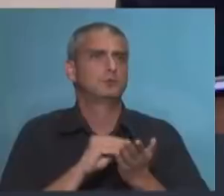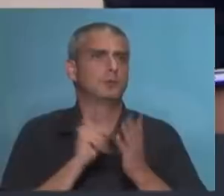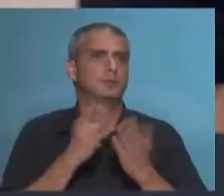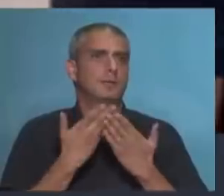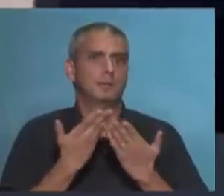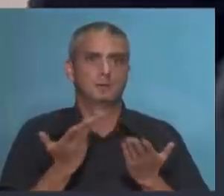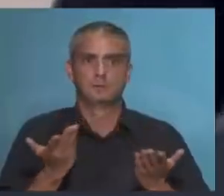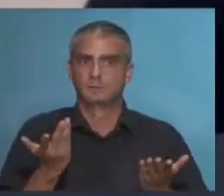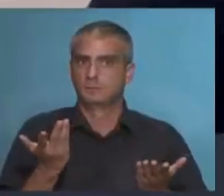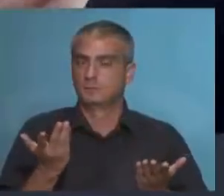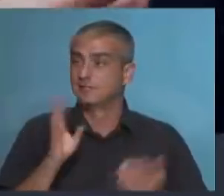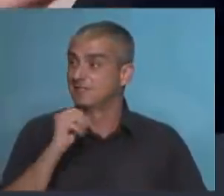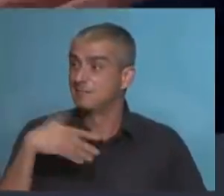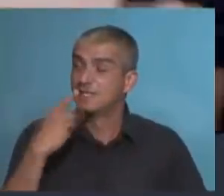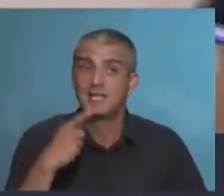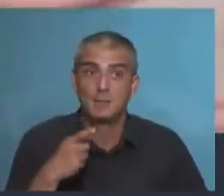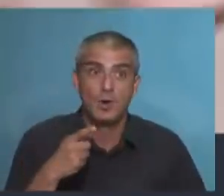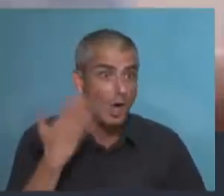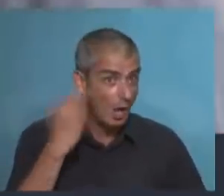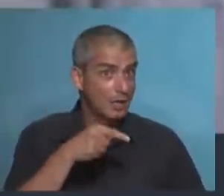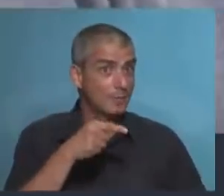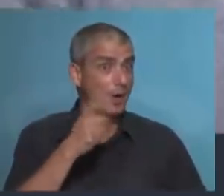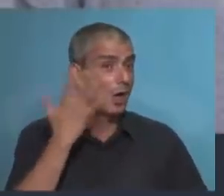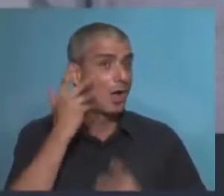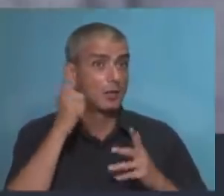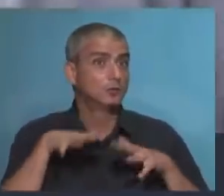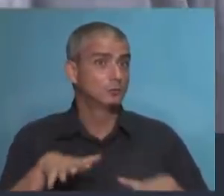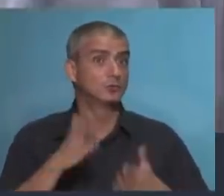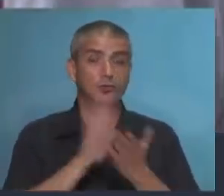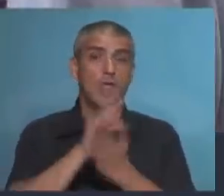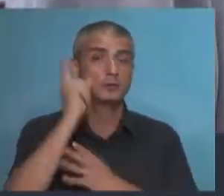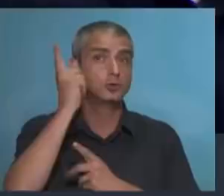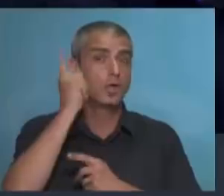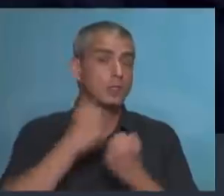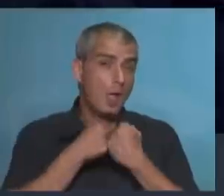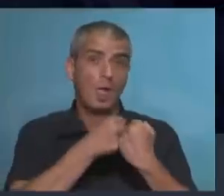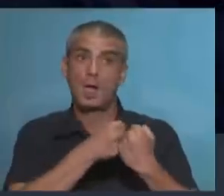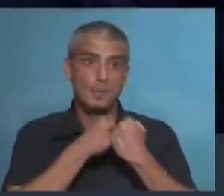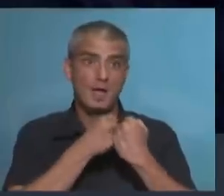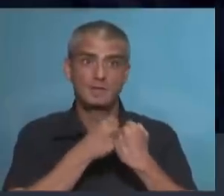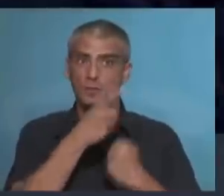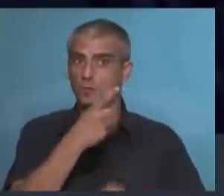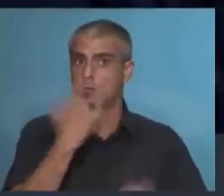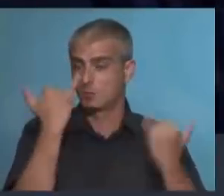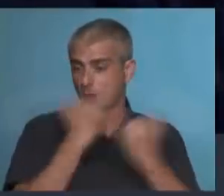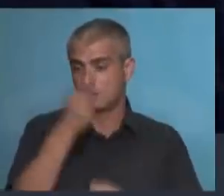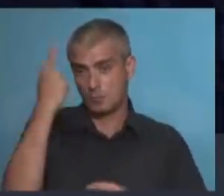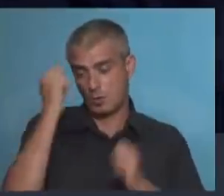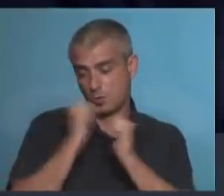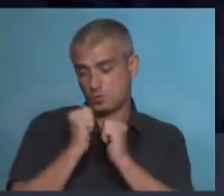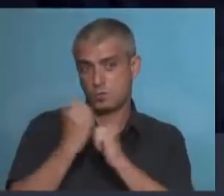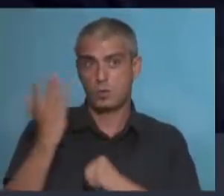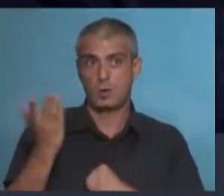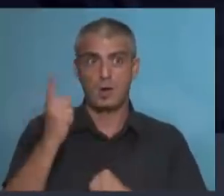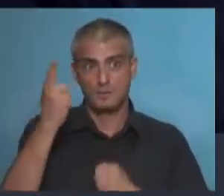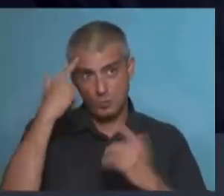מתייאשו. אם יהיה פה... היה פה אנשים מתייאשו, זה 13 שנה של מאבק. הוא טעה בגלל שהוא בור, אבל הוא